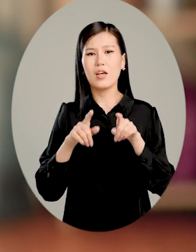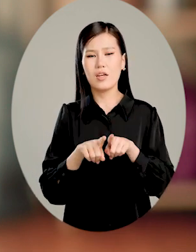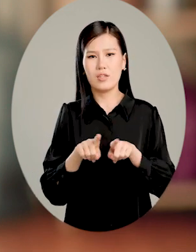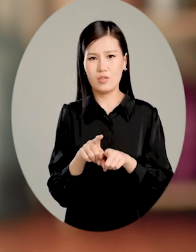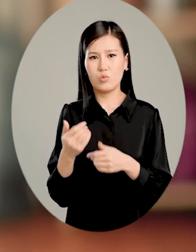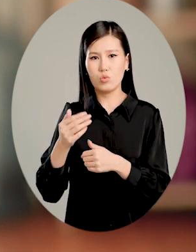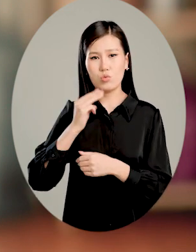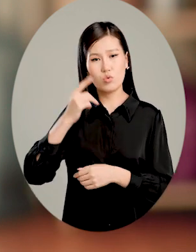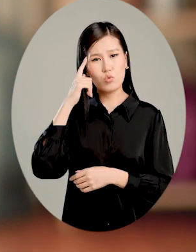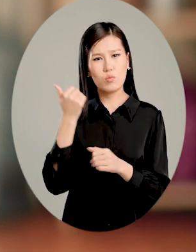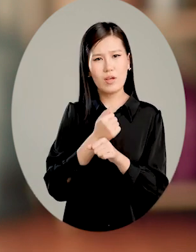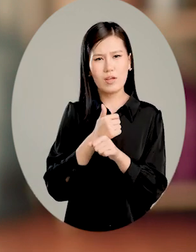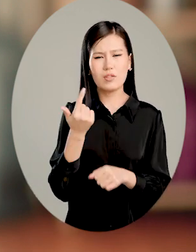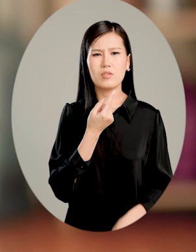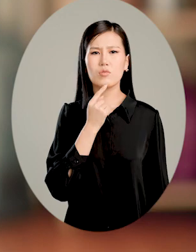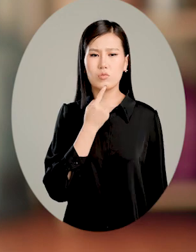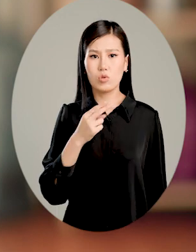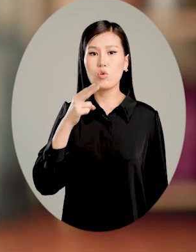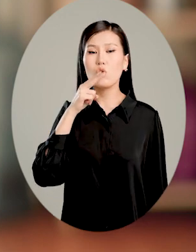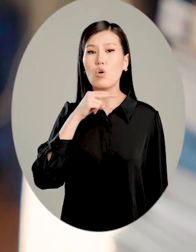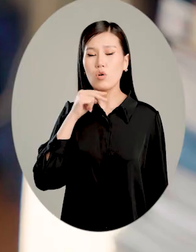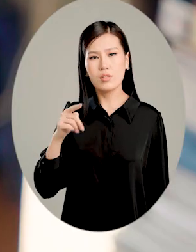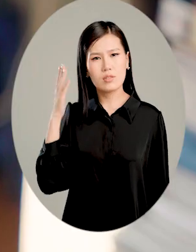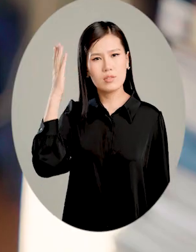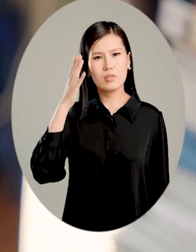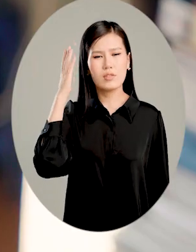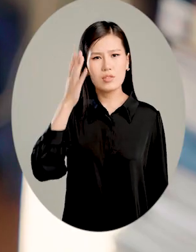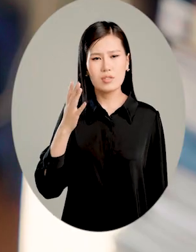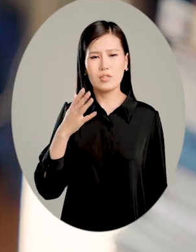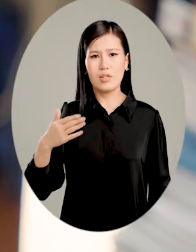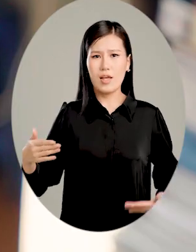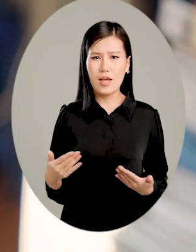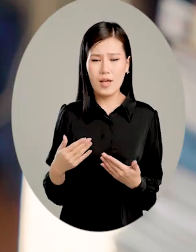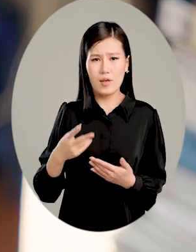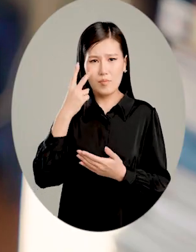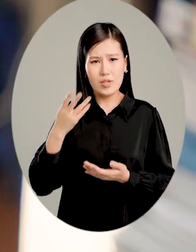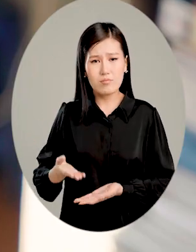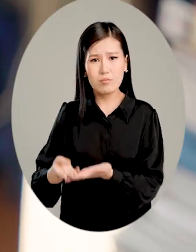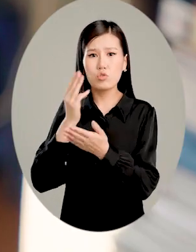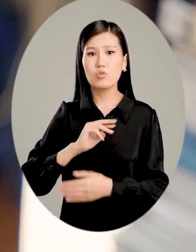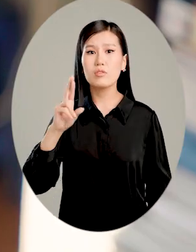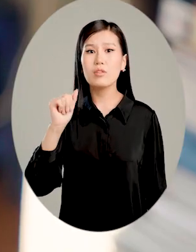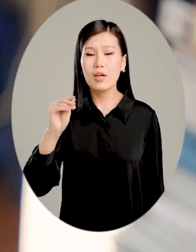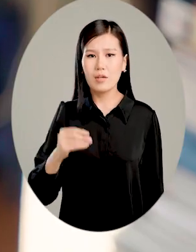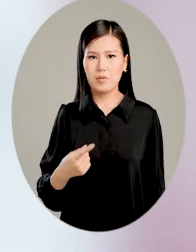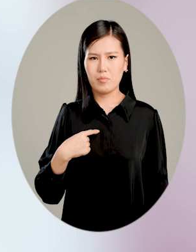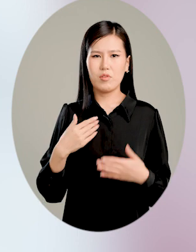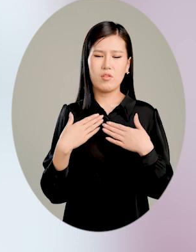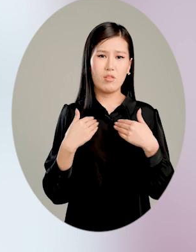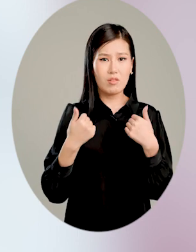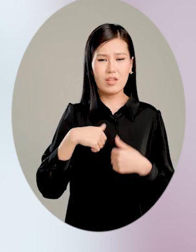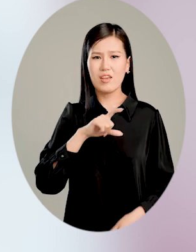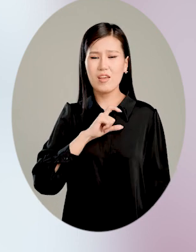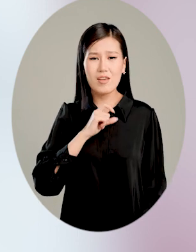болгон хийнэ гэдэг чинь хэцүү шттэ. Ер нь гэхдээ охиныхоо ирээдүг гэгээлгээр хардаг болгохын